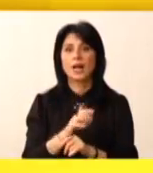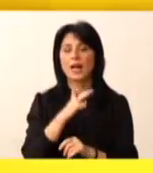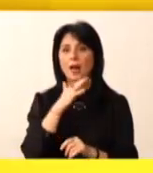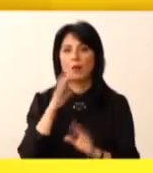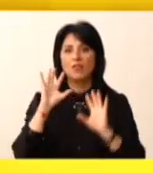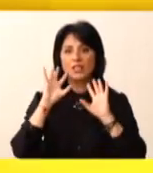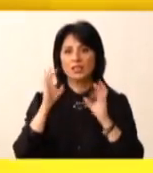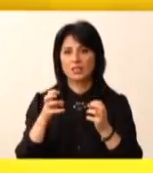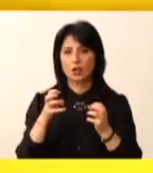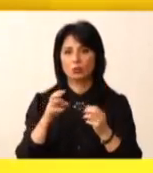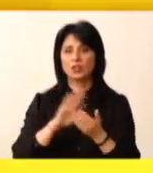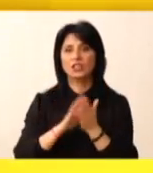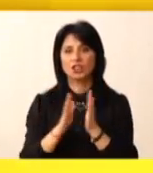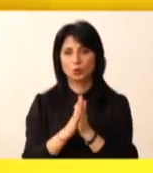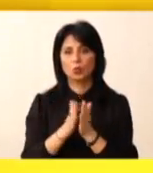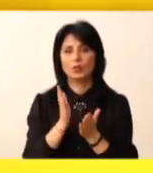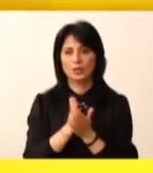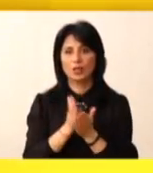ბევრი სერიოზული სიტუაცია